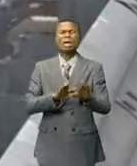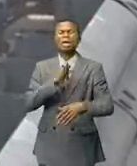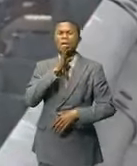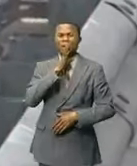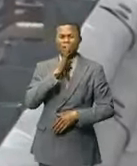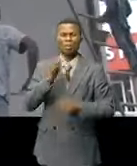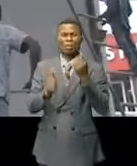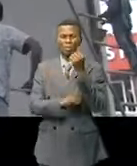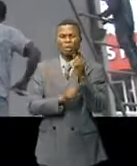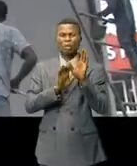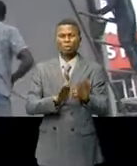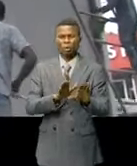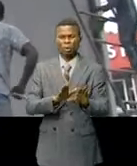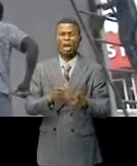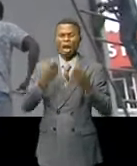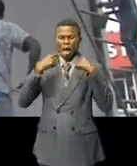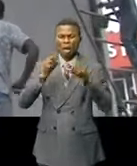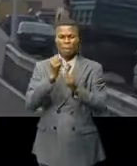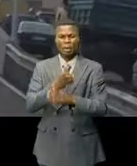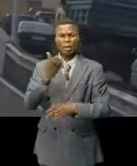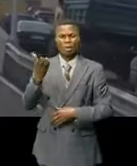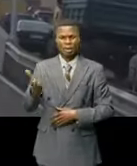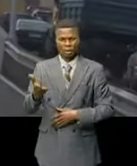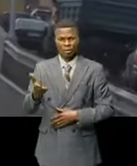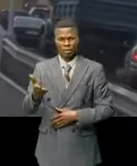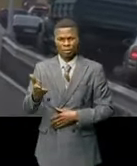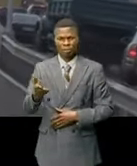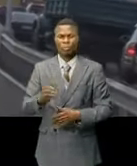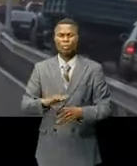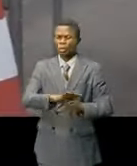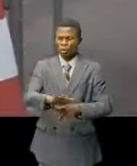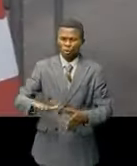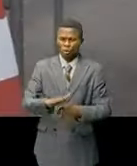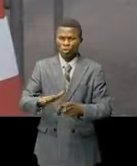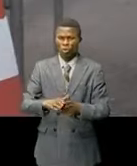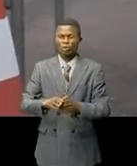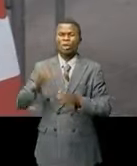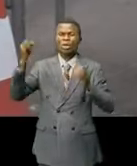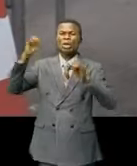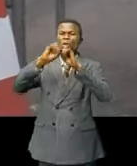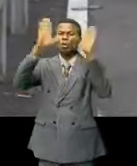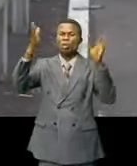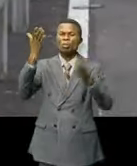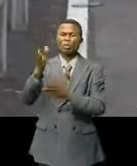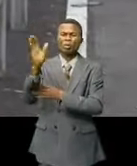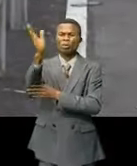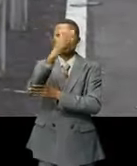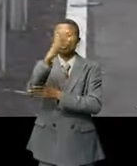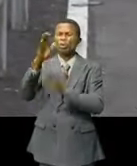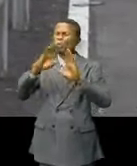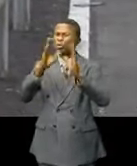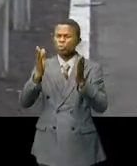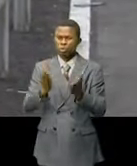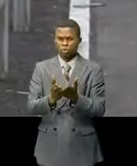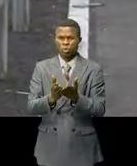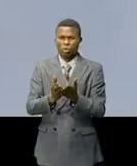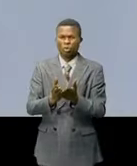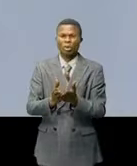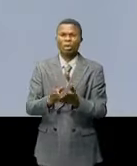la population s'annonce déjà. Marquage au sol, signalisation lumineuse, glissière pour limiter les